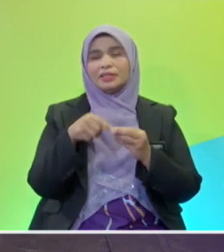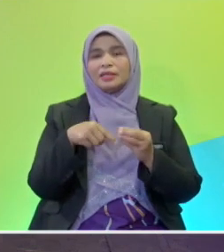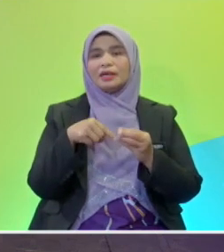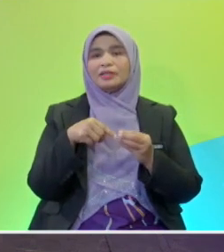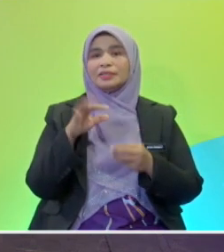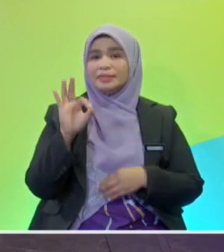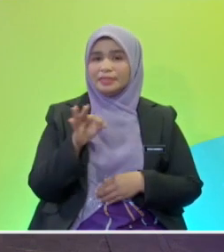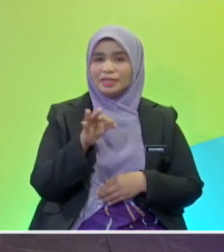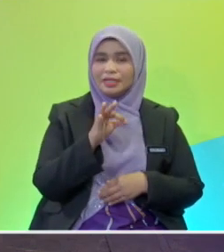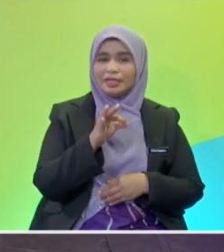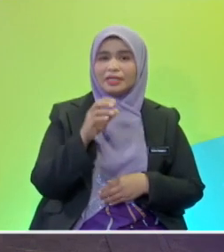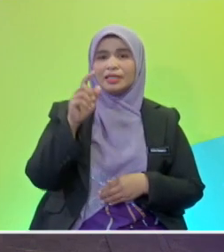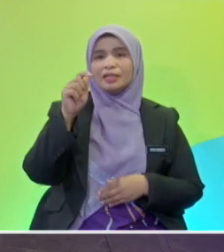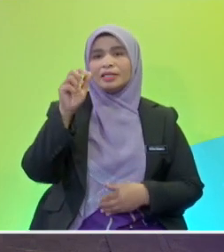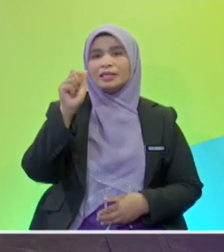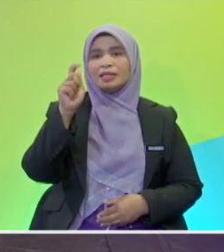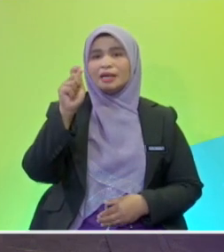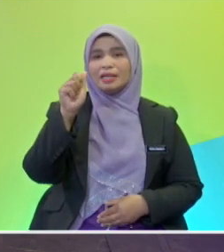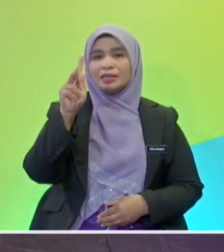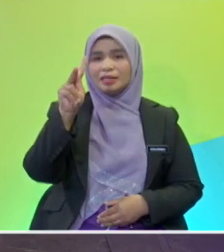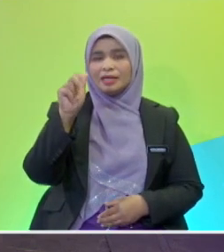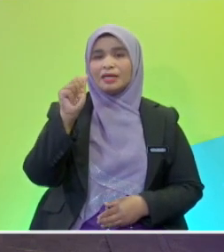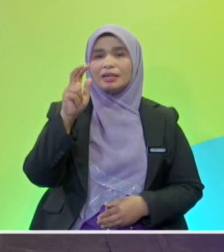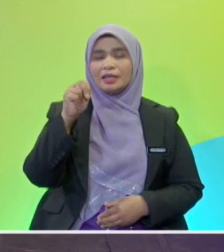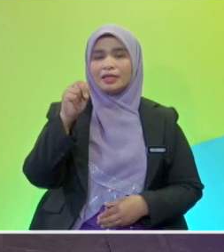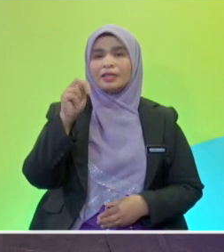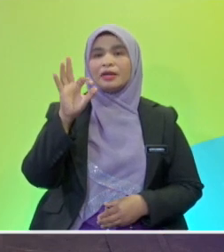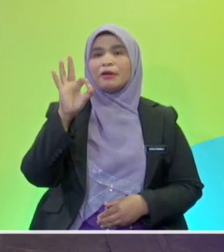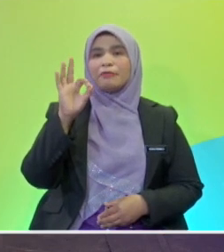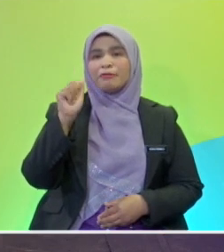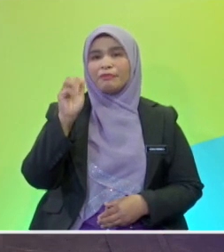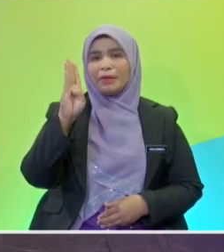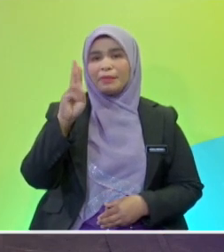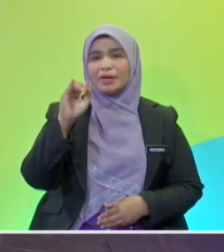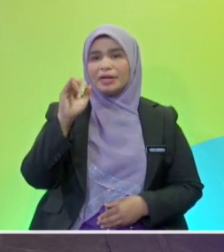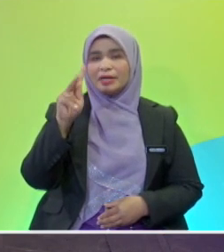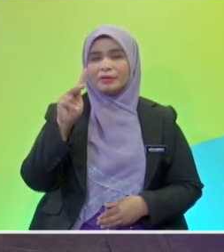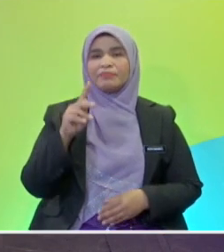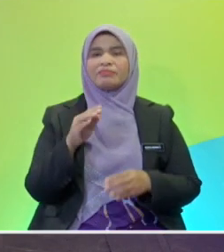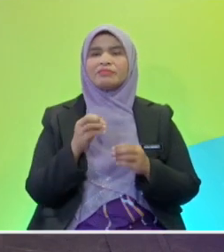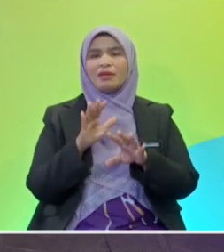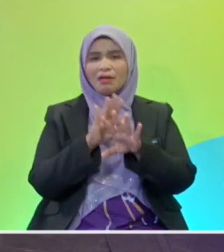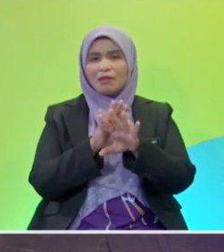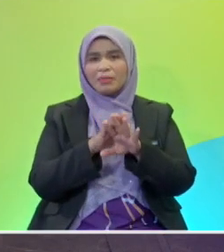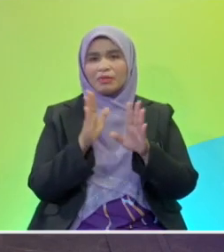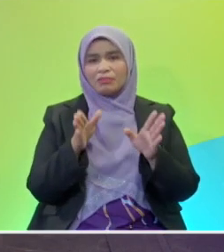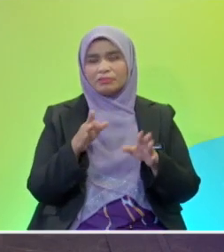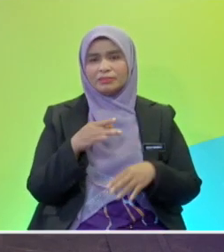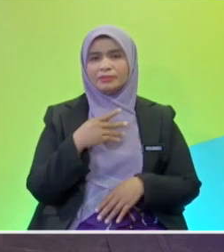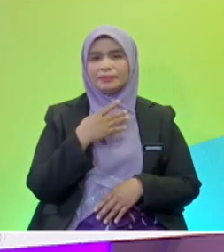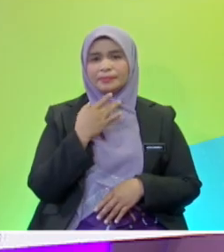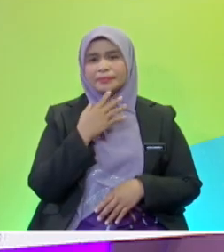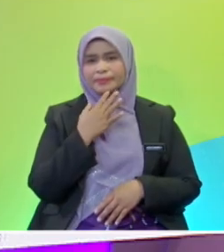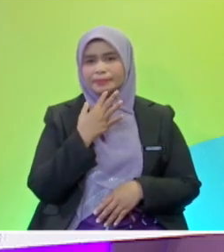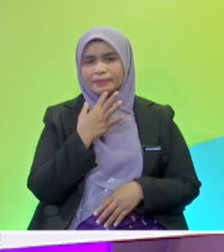fabrik Apa yang dimaksudkan dengan tu Cikgu okey kita fokus dulu pada artikel jahitan ramai yang keliru Mira artikel jahitan ni ramai ingat